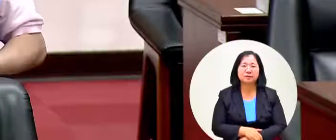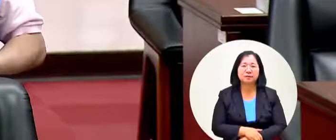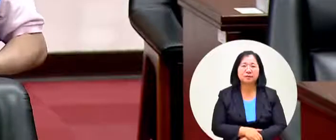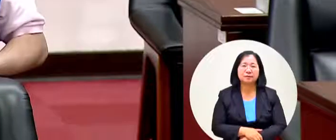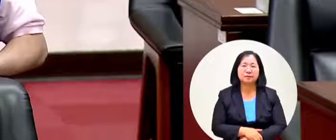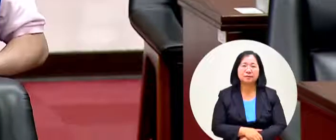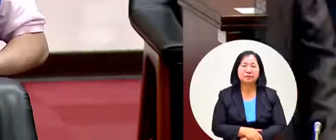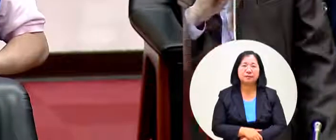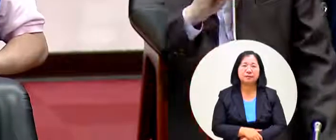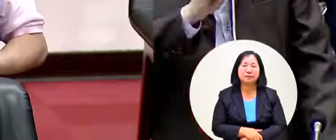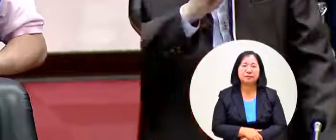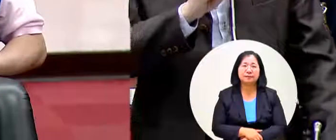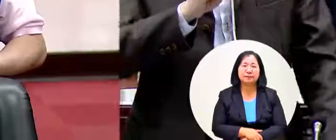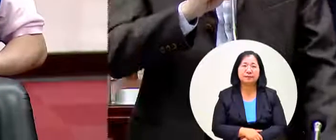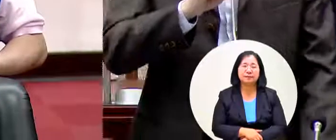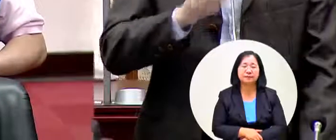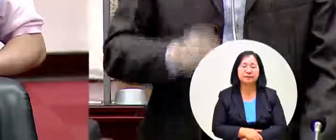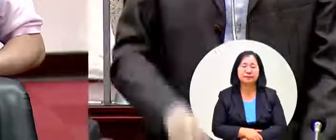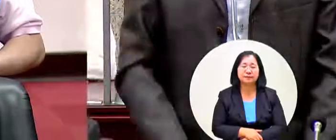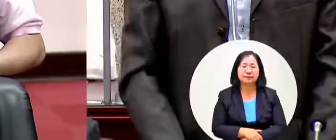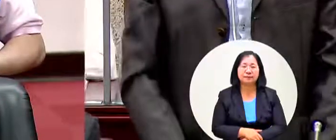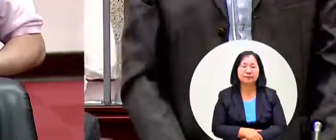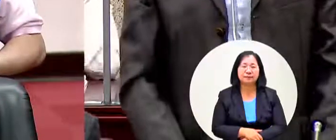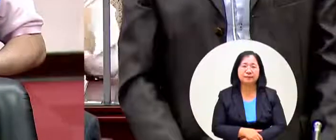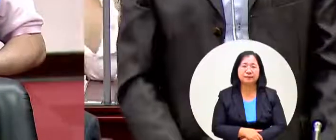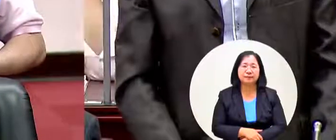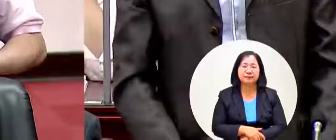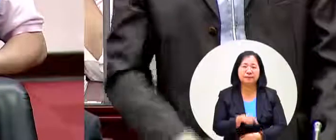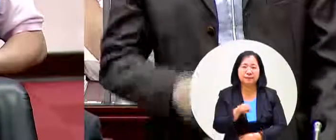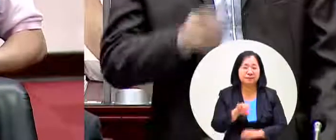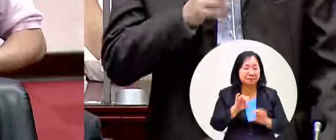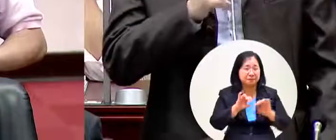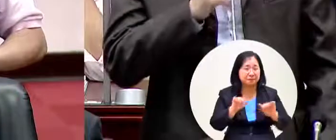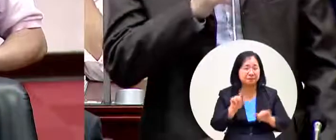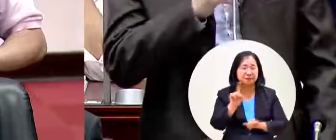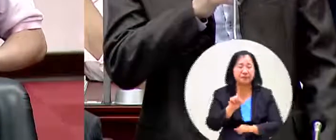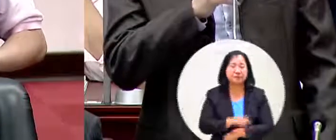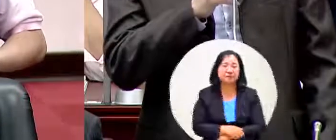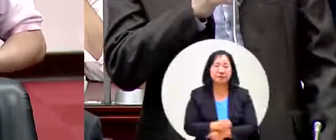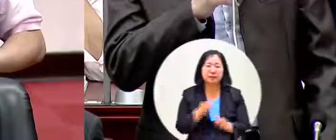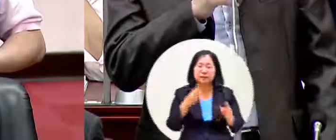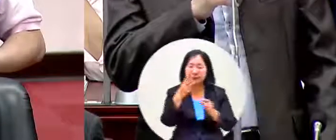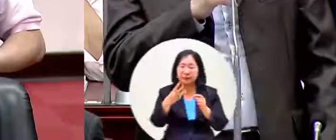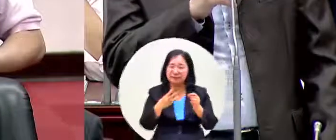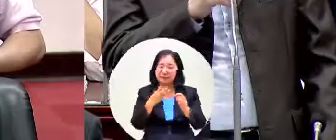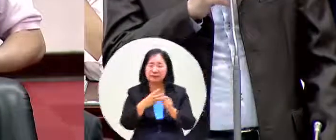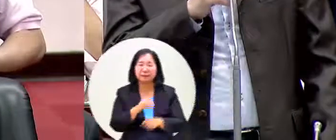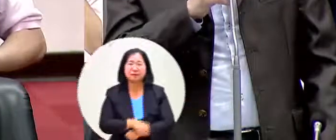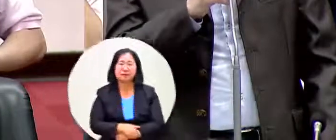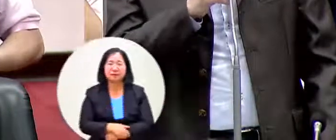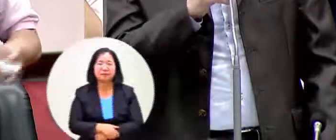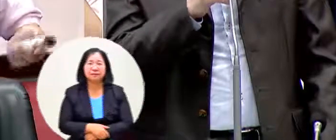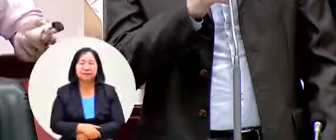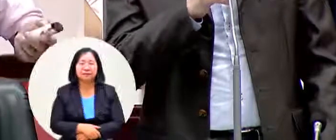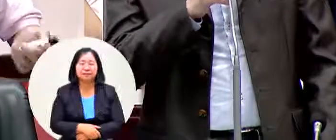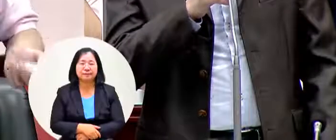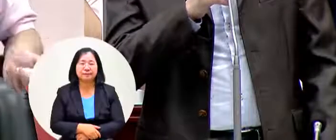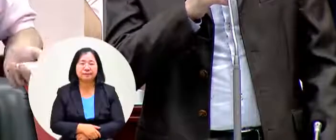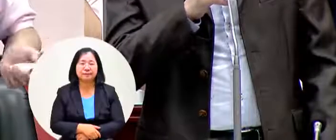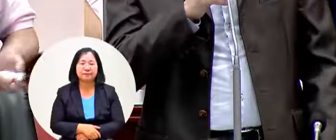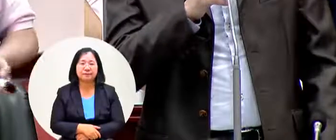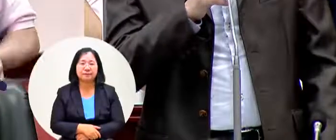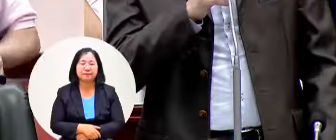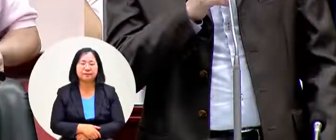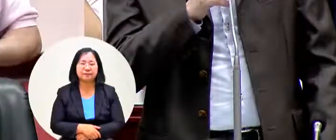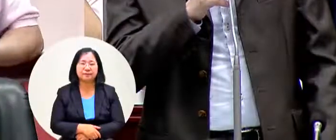这个管理人为什么是国有财产局的地啊？是咱农业局咧管，伊这是这个由来是安怎